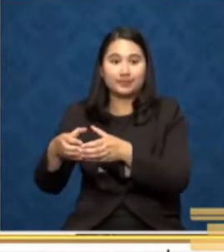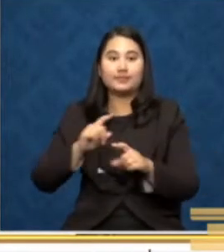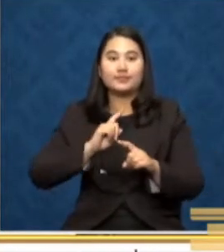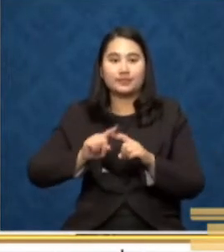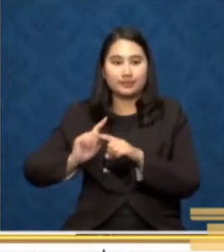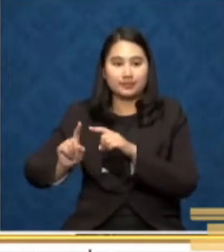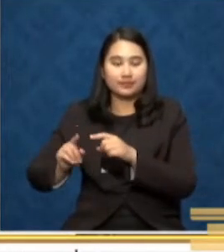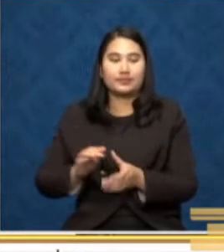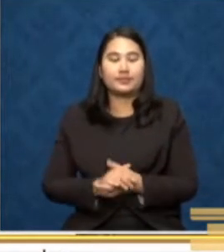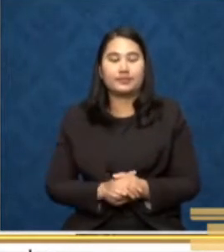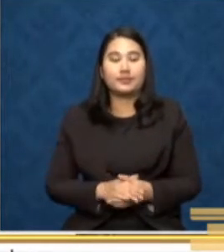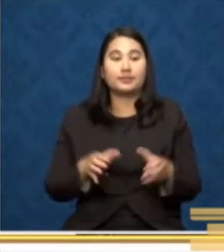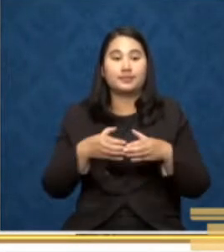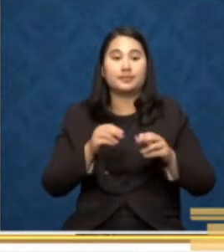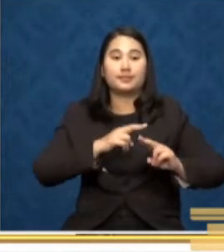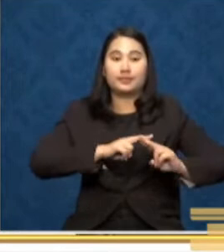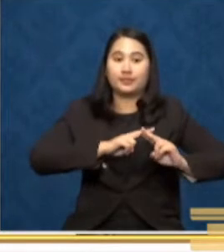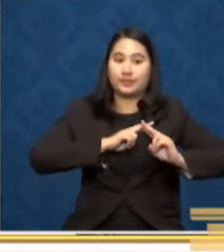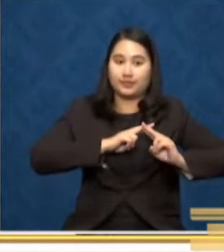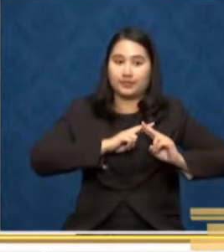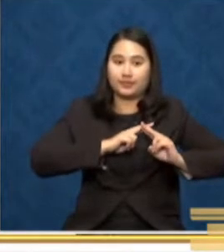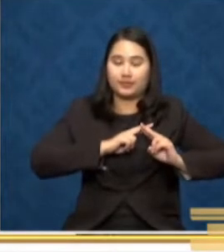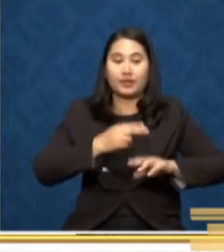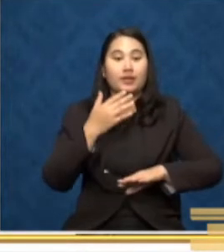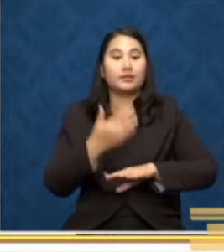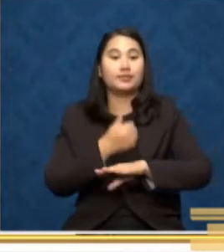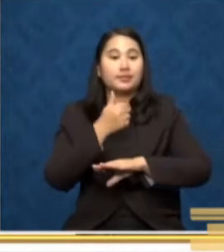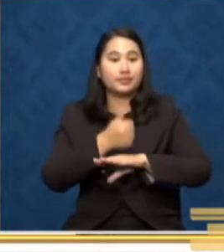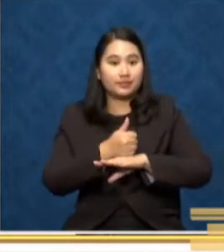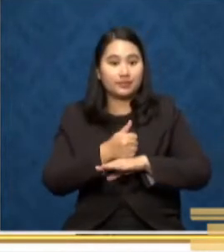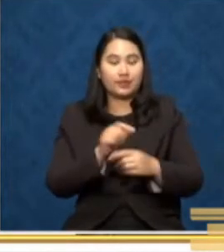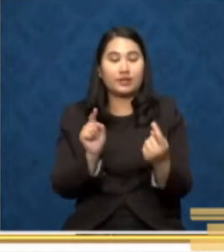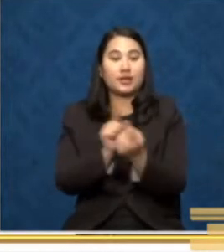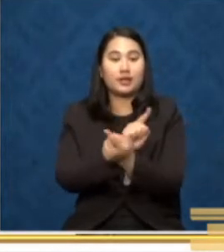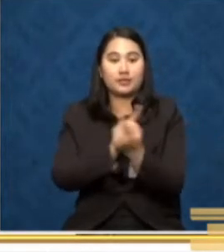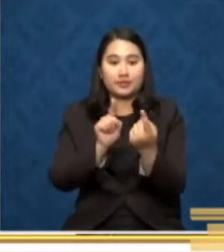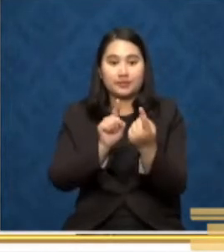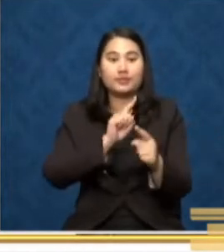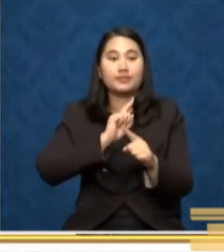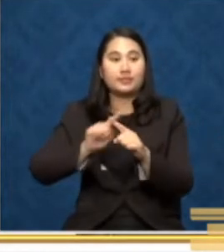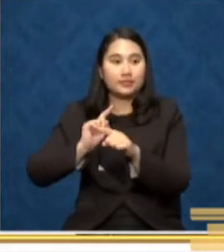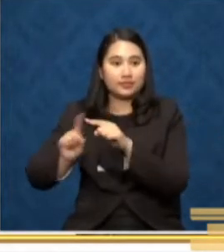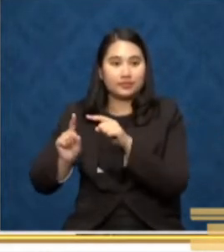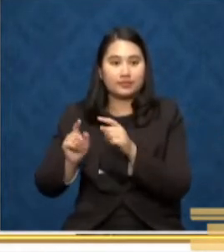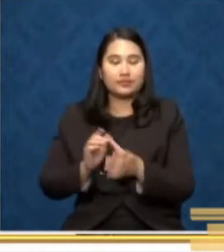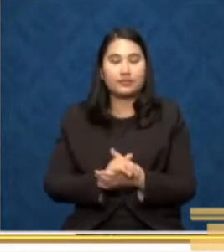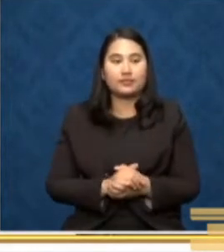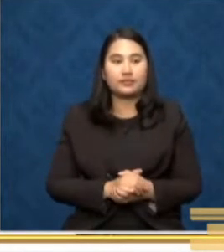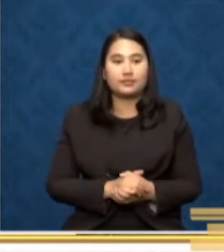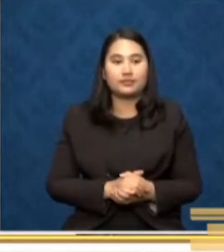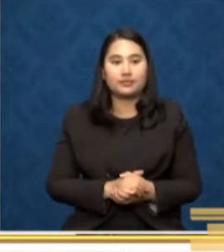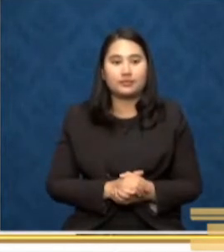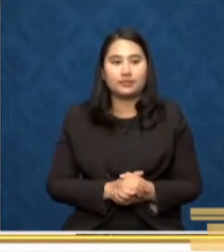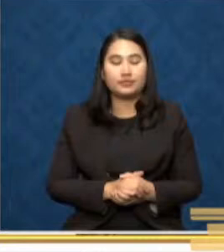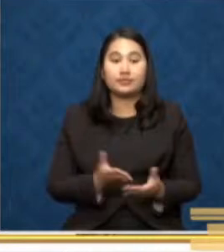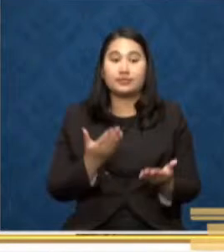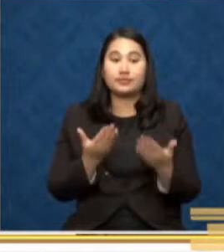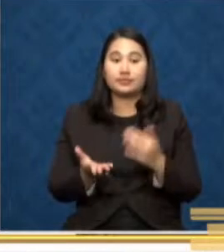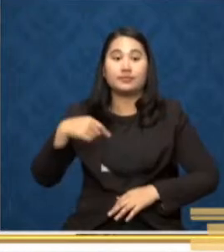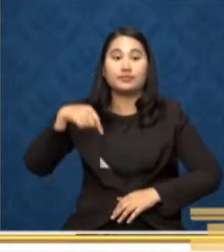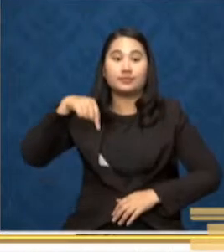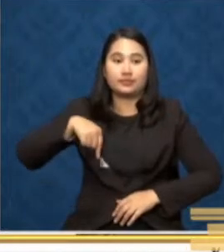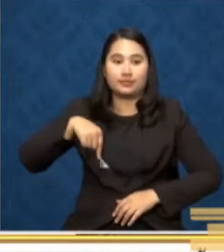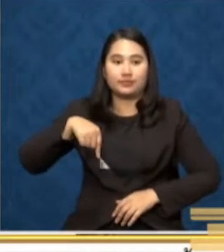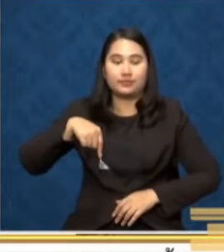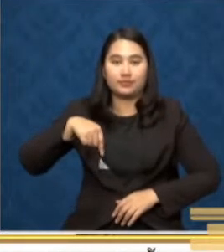เป็นภาคเอกชนก็ดีภาคการเมืองก็ดีภาคประชาสังคมก็ดีโดยเฉพาะอย่างยิ่งนะครับพื้นที่แห่งนี้จำเป็นอย่